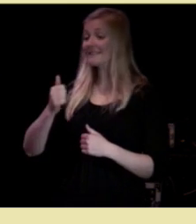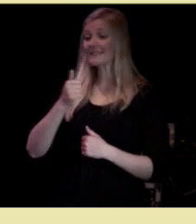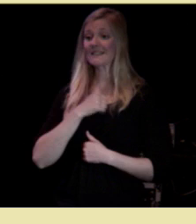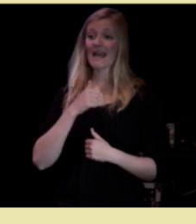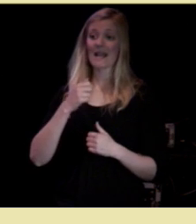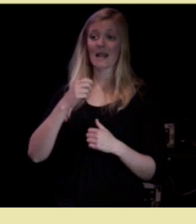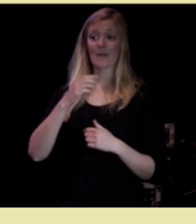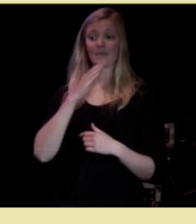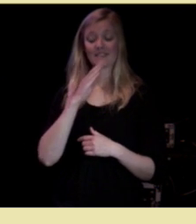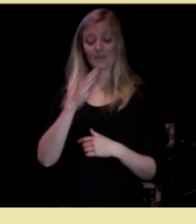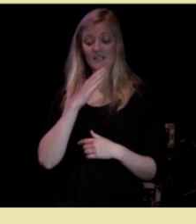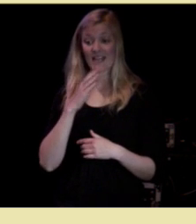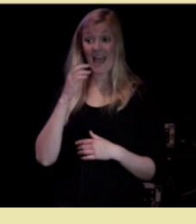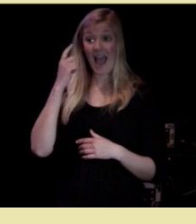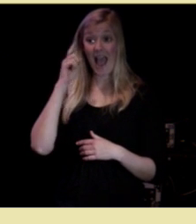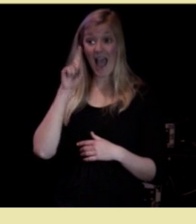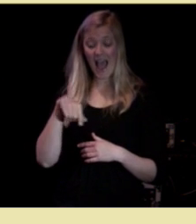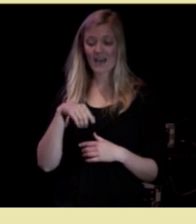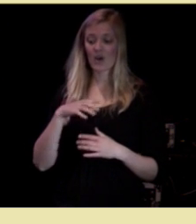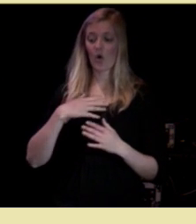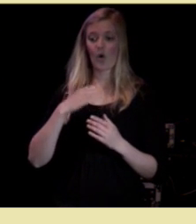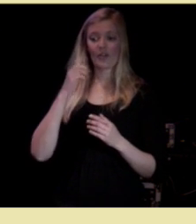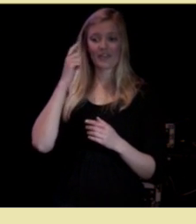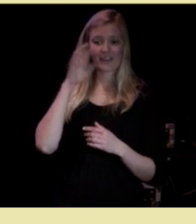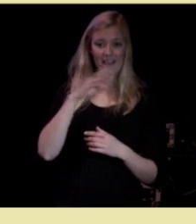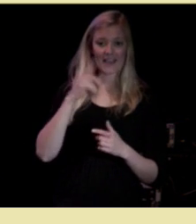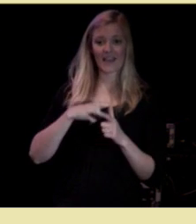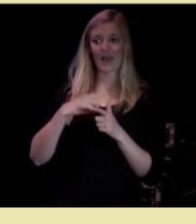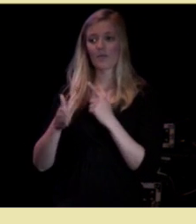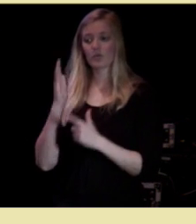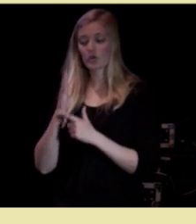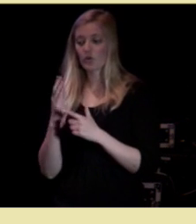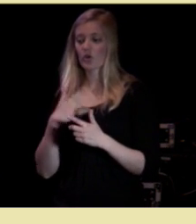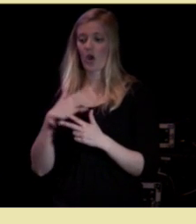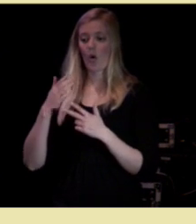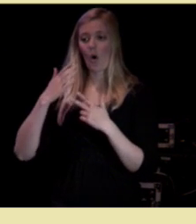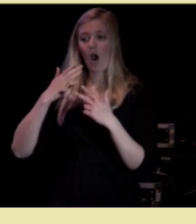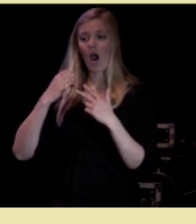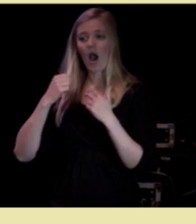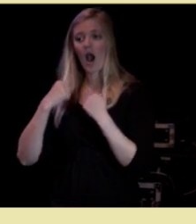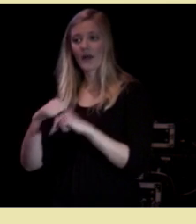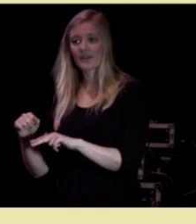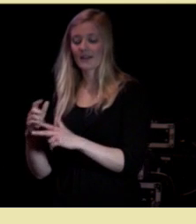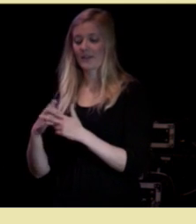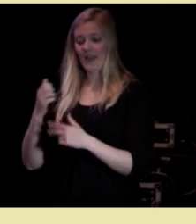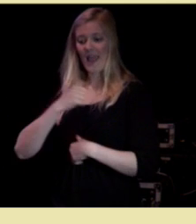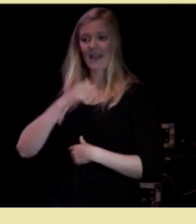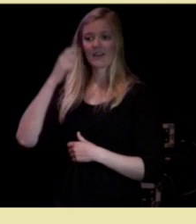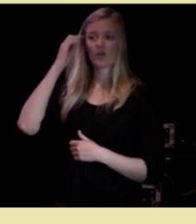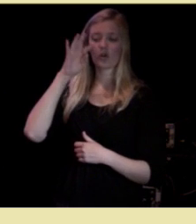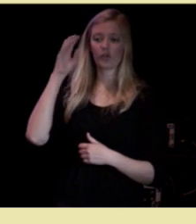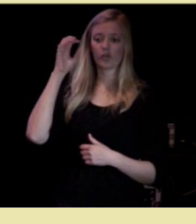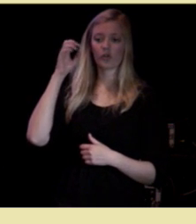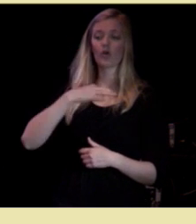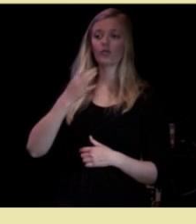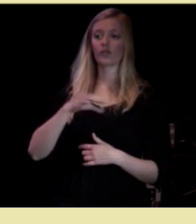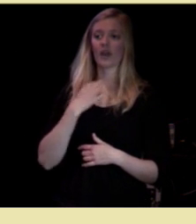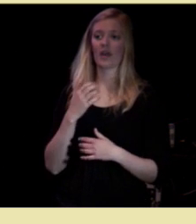Selvbestemmelse å tenke, beslutte og handle etter eget ønske basert på et fornuftig